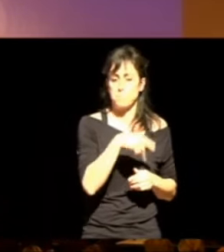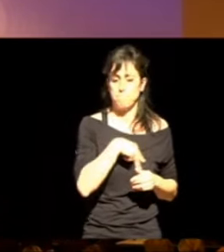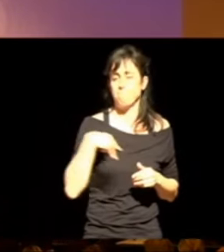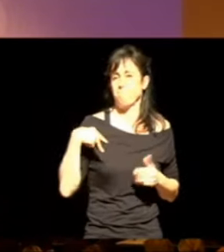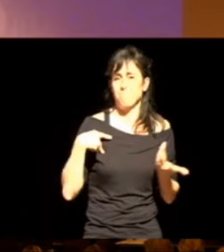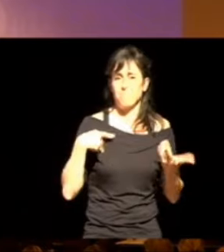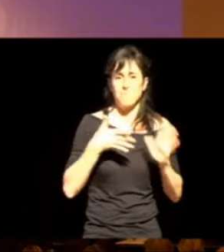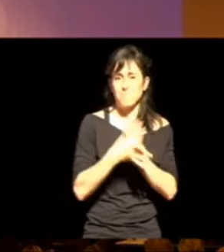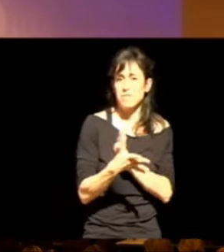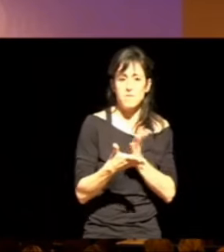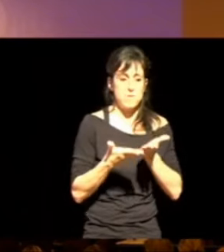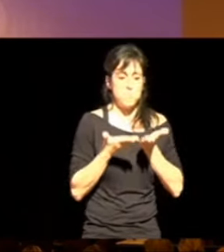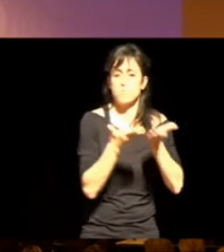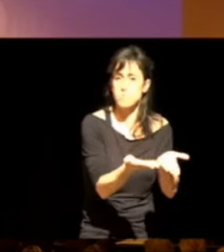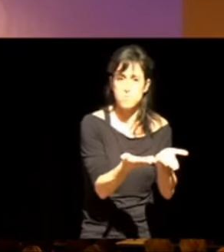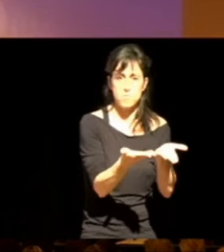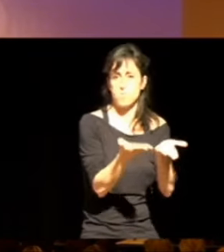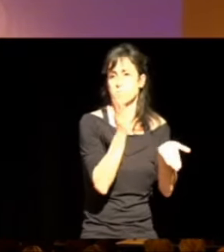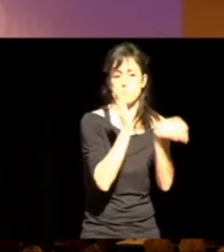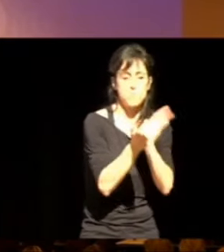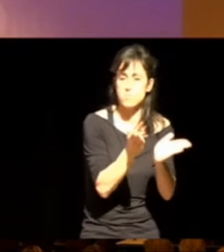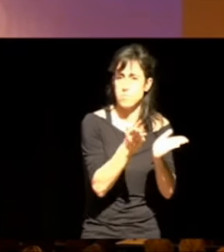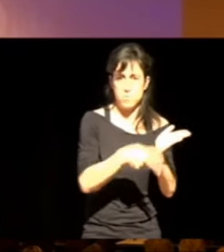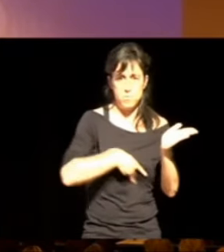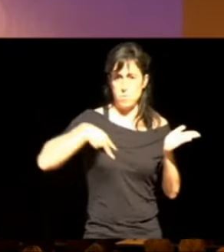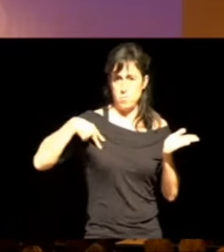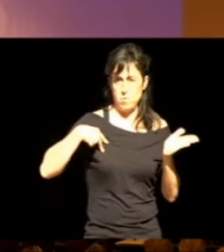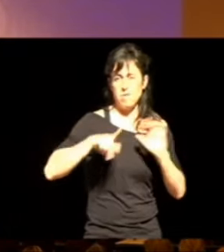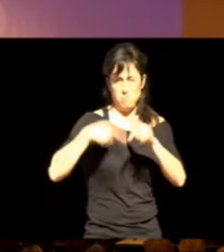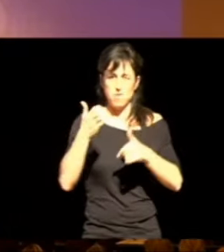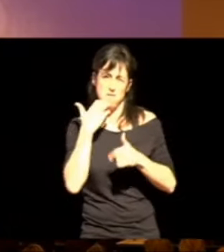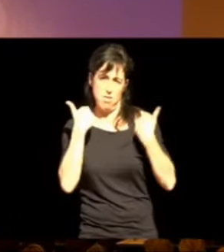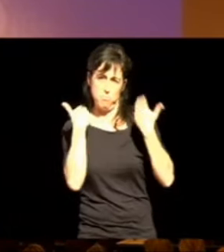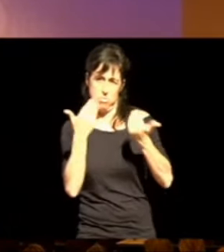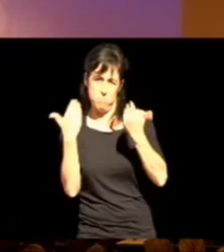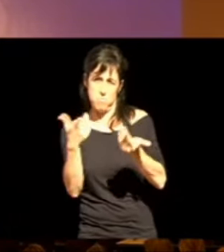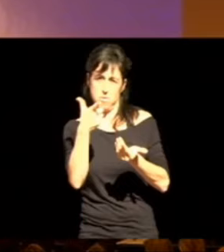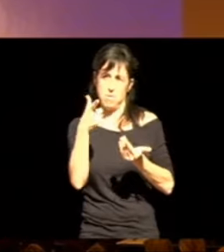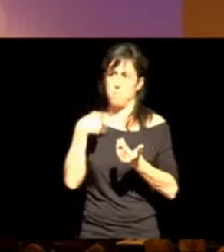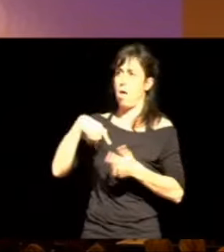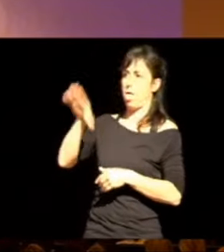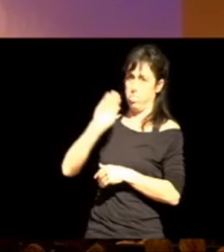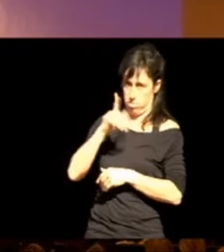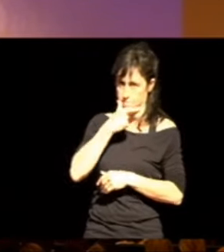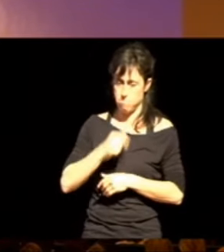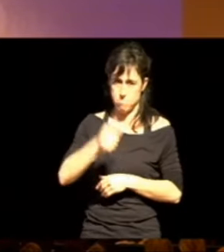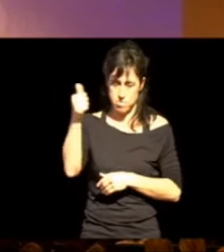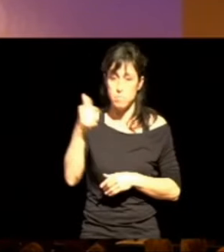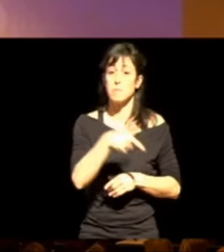unibertsal hori dena. Orain adibidearekin bere ala ikusiko duzue zeri egiten dion referentzia, ez? Nagusitzen diren elementuak